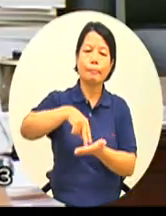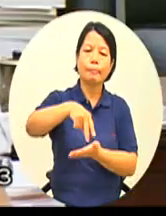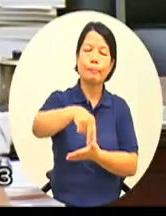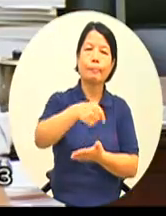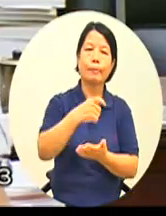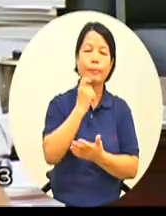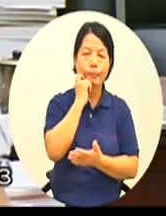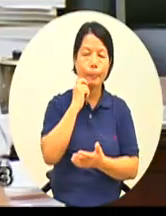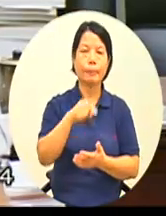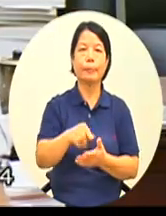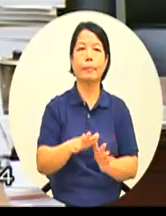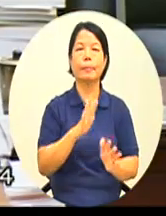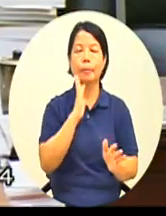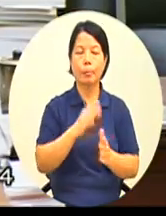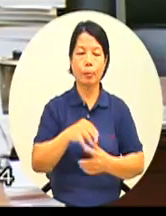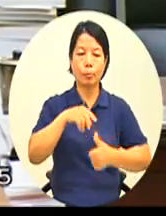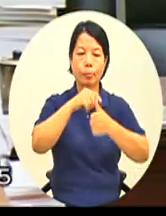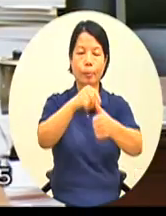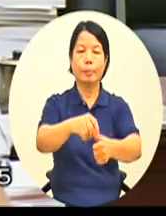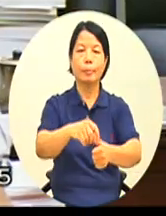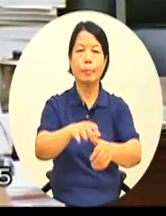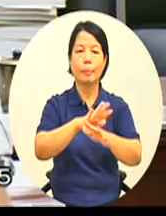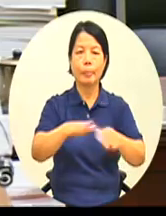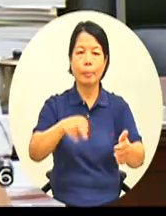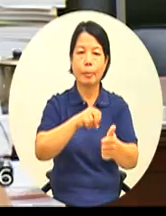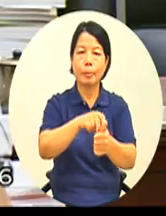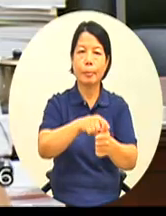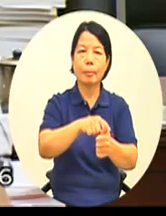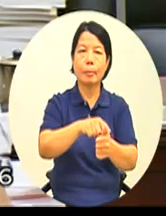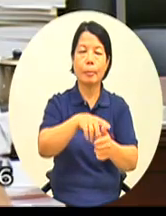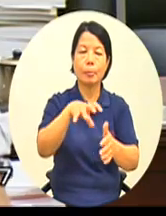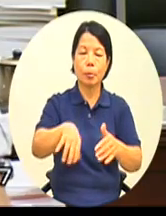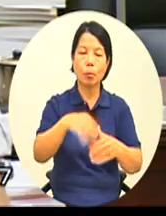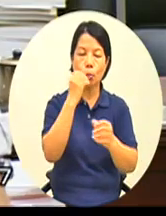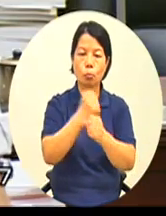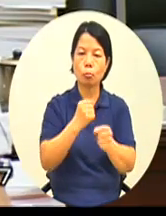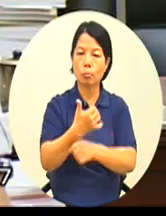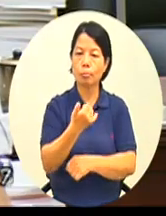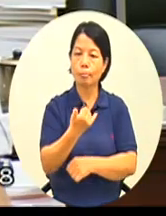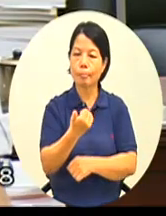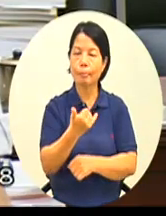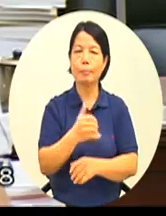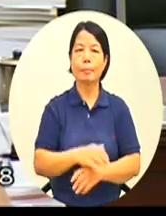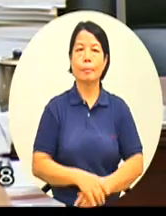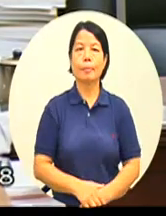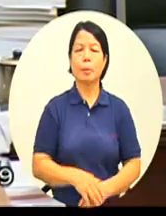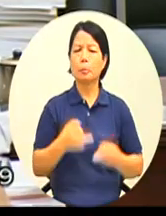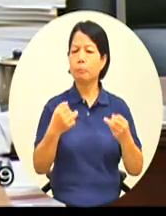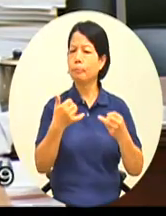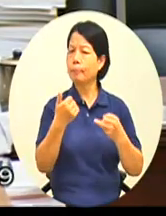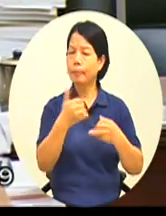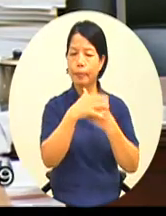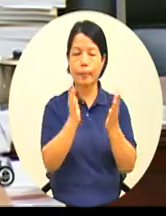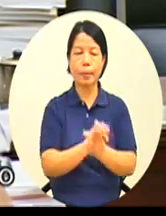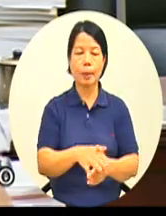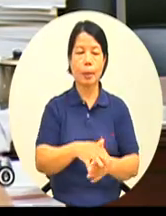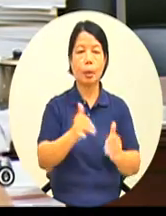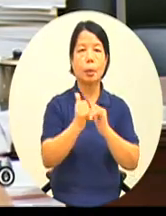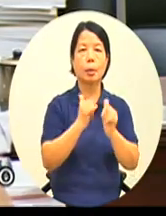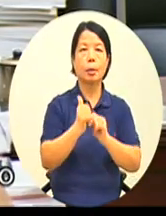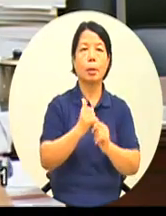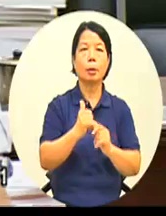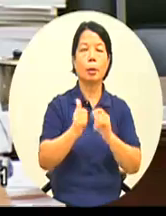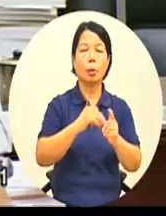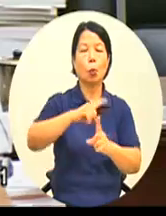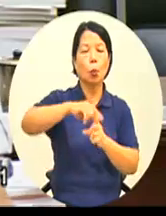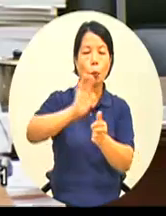安养院的需求，他们对哪一家做得好或不好也不晓得，那社会标准、服务内容、服